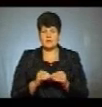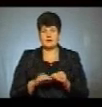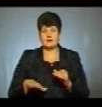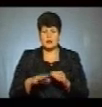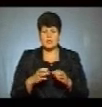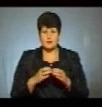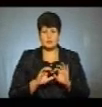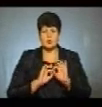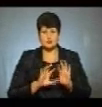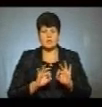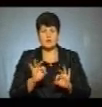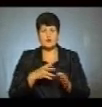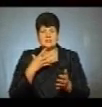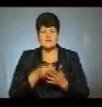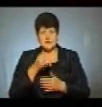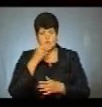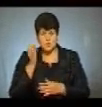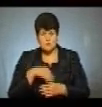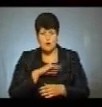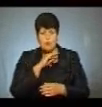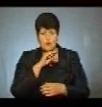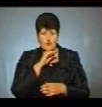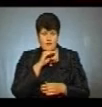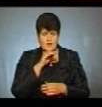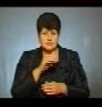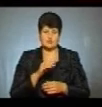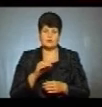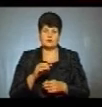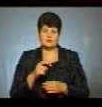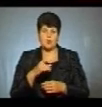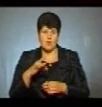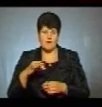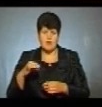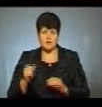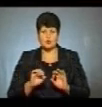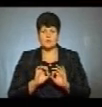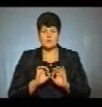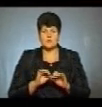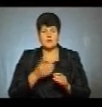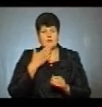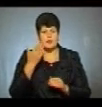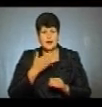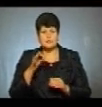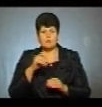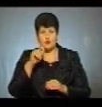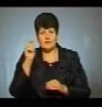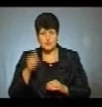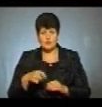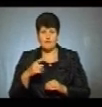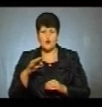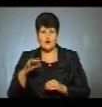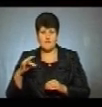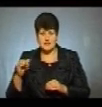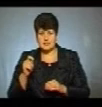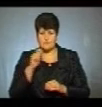громад розповідають про свій досвід. Професор Задарського університету, що в Хорватії, Анте Бралич підготував лекцію про війну в Хорватії та Україні.